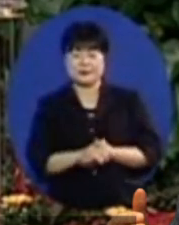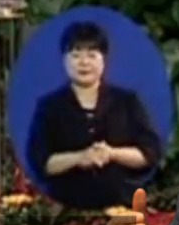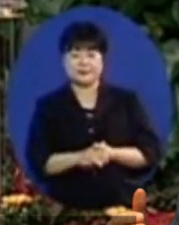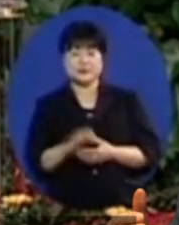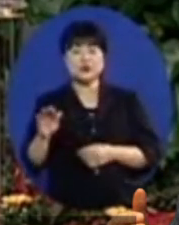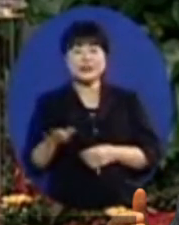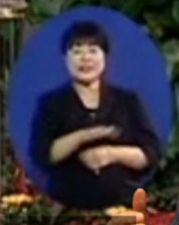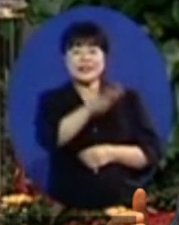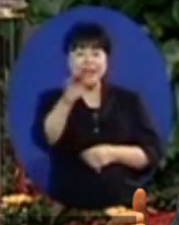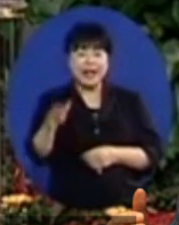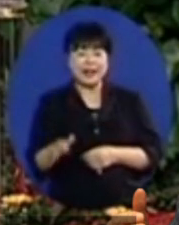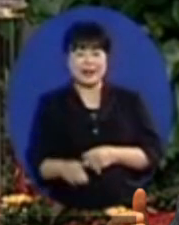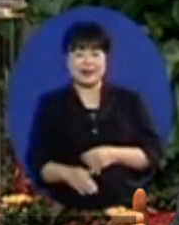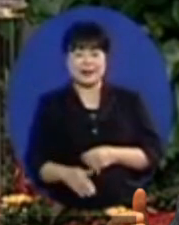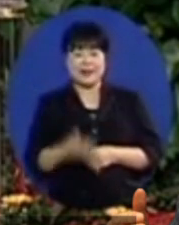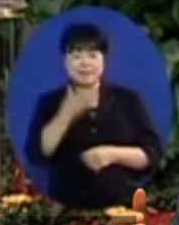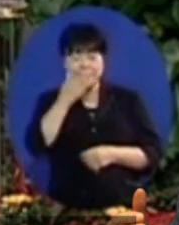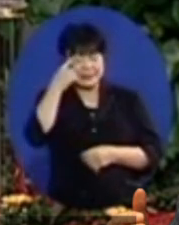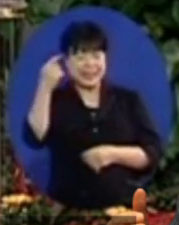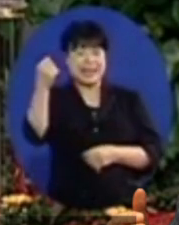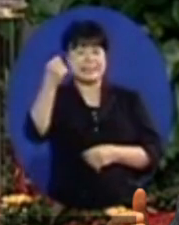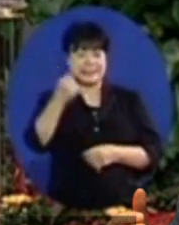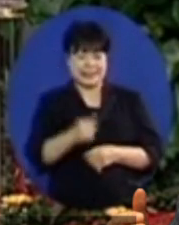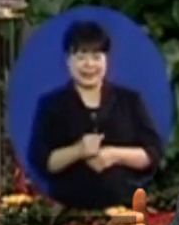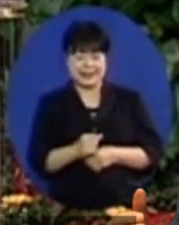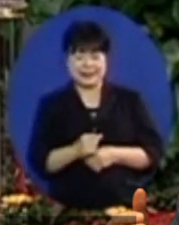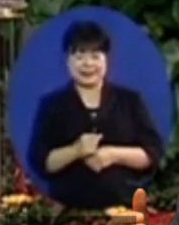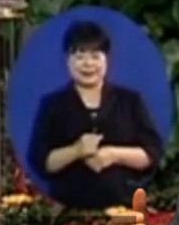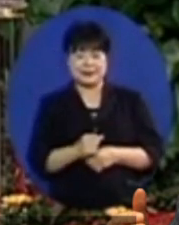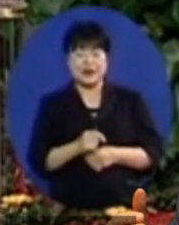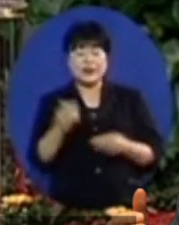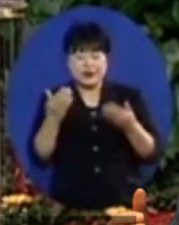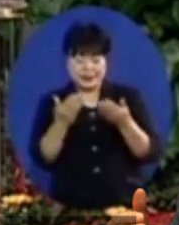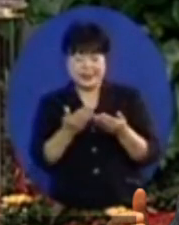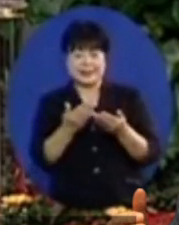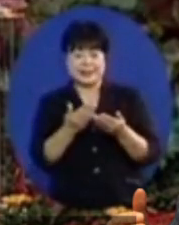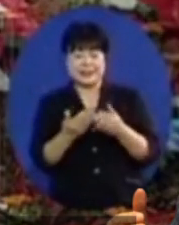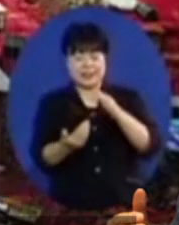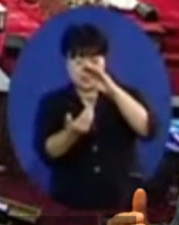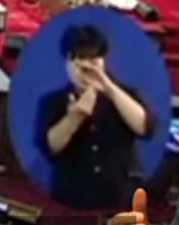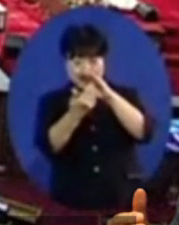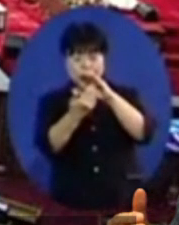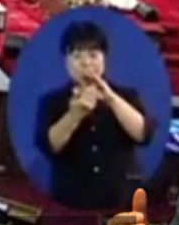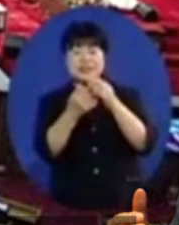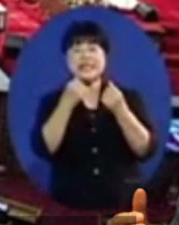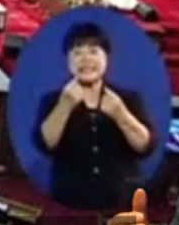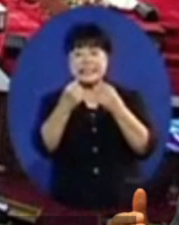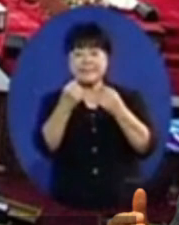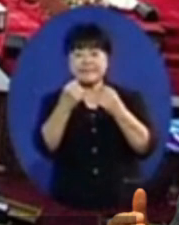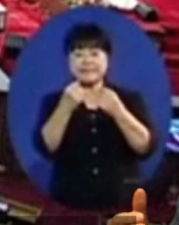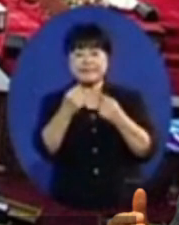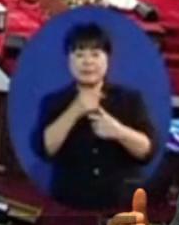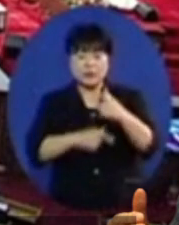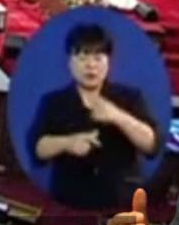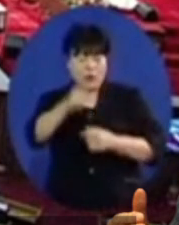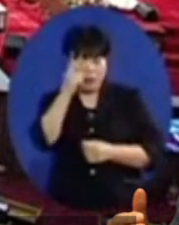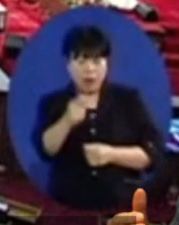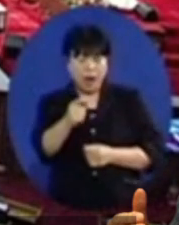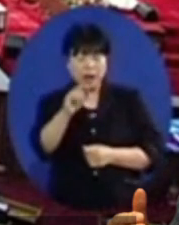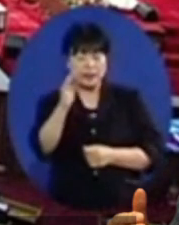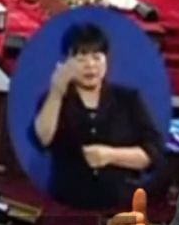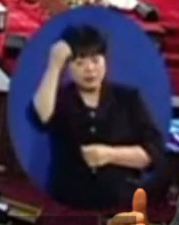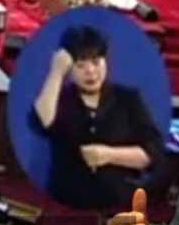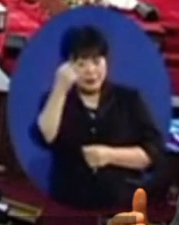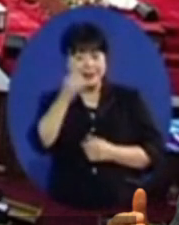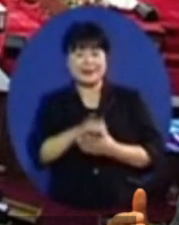우리가 긍정적인 마음과 태도를 가질 때 어떤 일을 이룰 수 있는 힘은 더욱 강해진다는 것을 기억해야